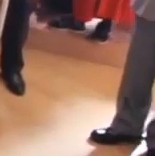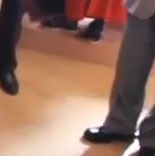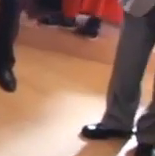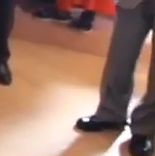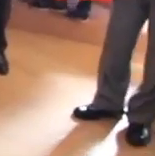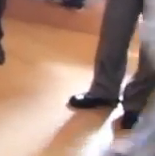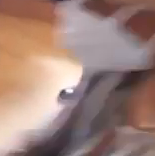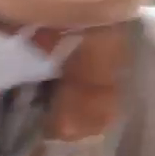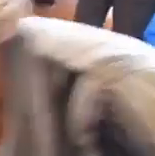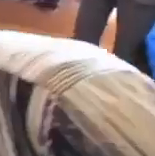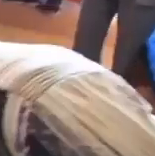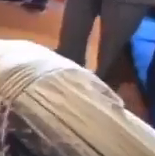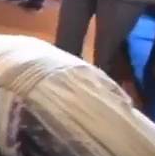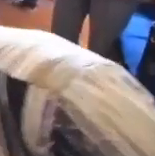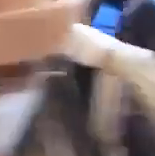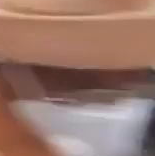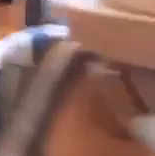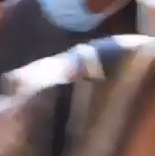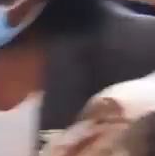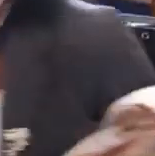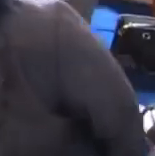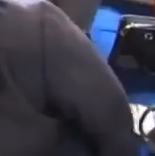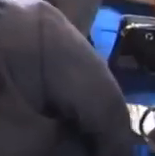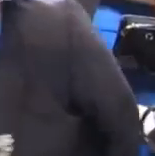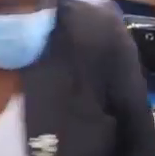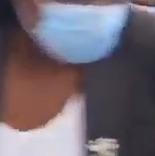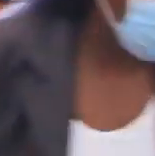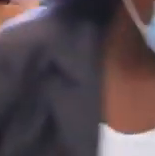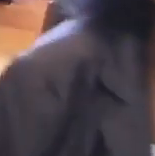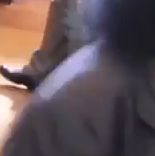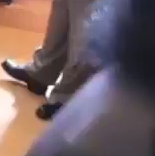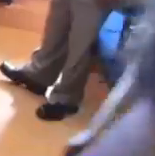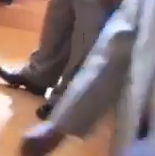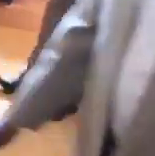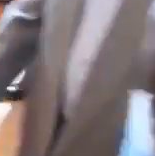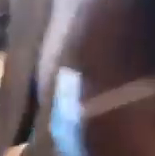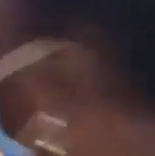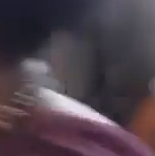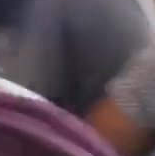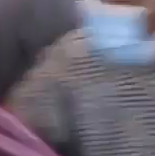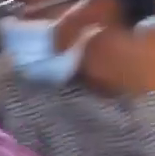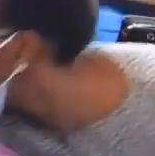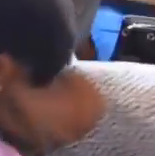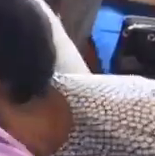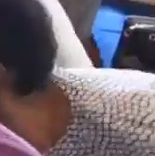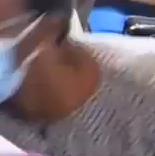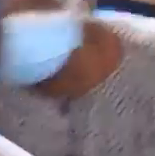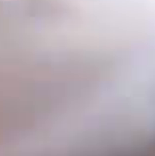Oh,